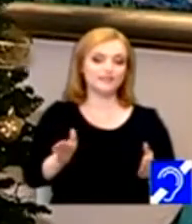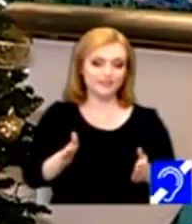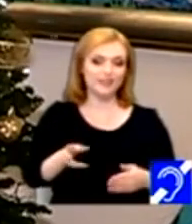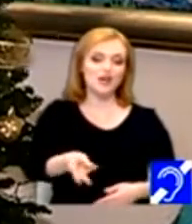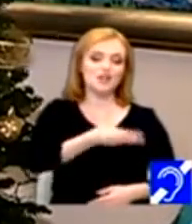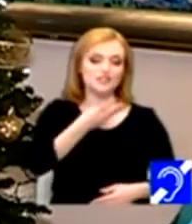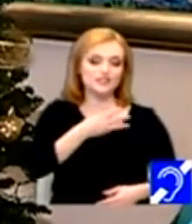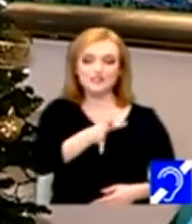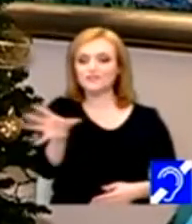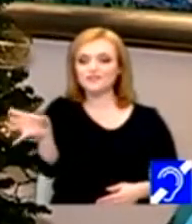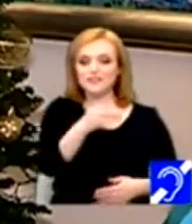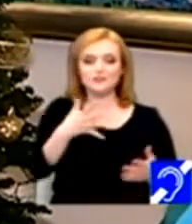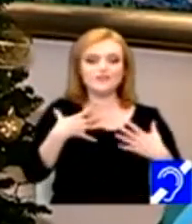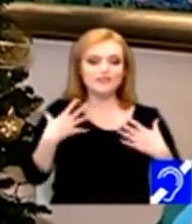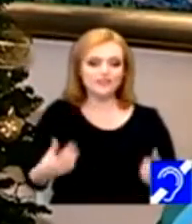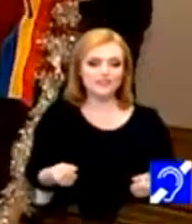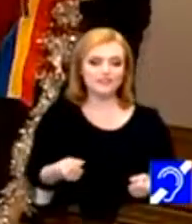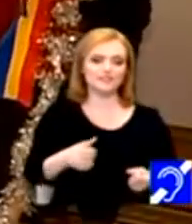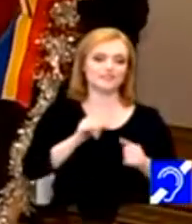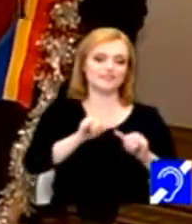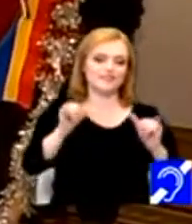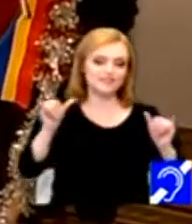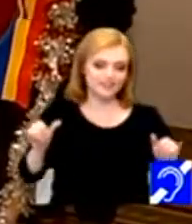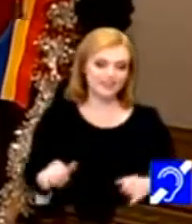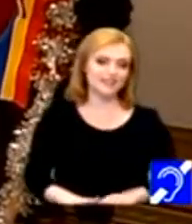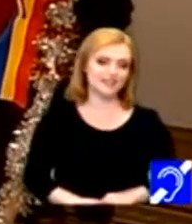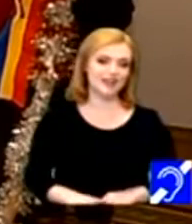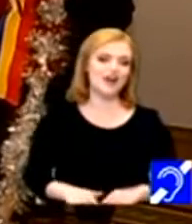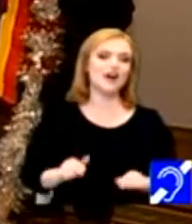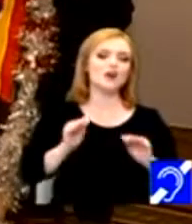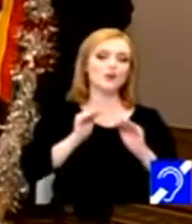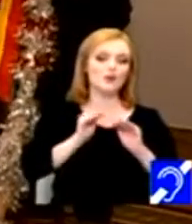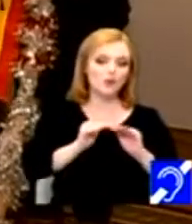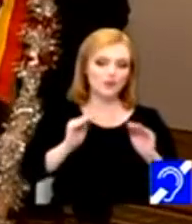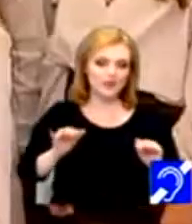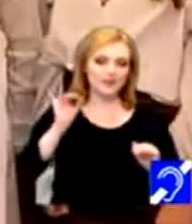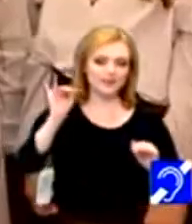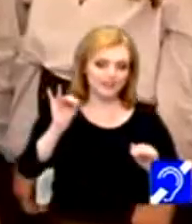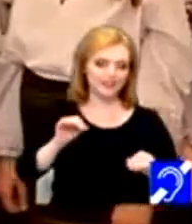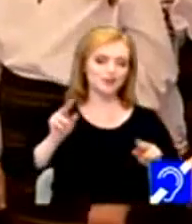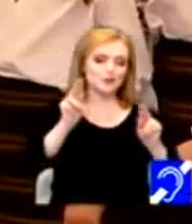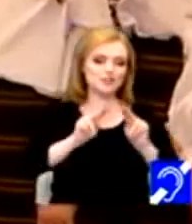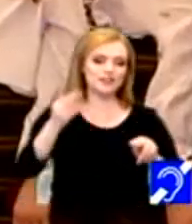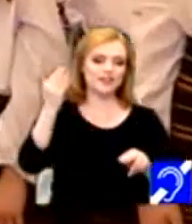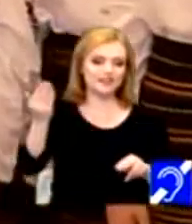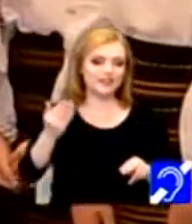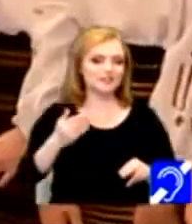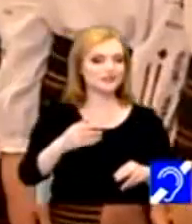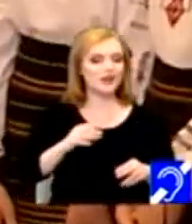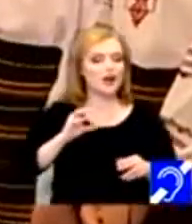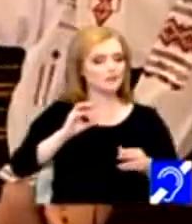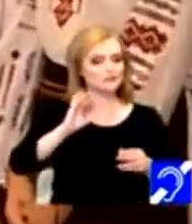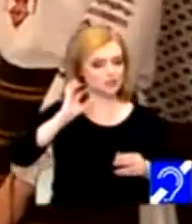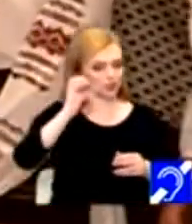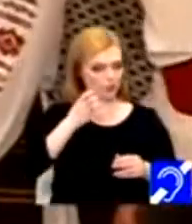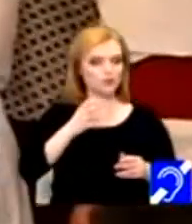dorim tuturor multă sănătate, multă prosperitate. Elevii și profesorii lor spun că s-au pregătit temeinic pentru această întâlnire și speră să